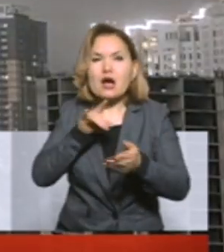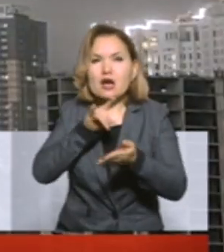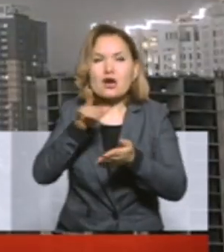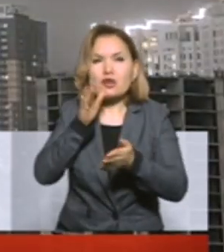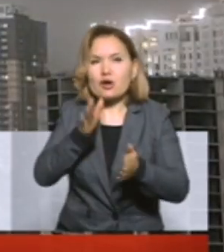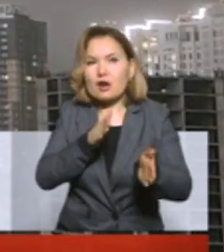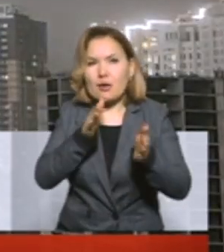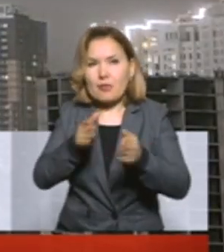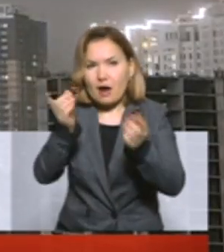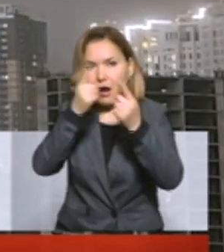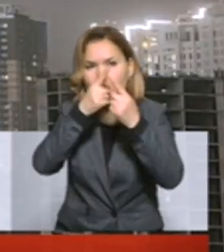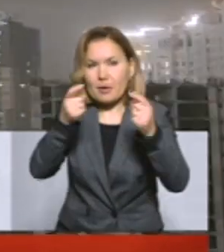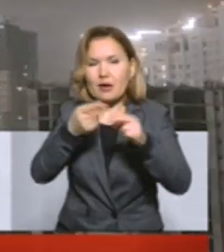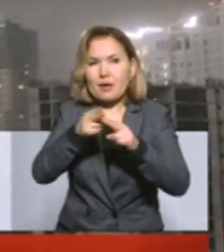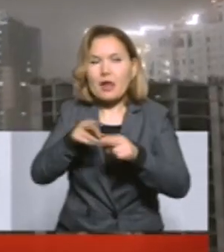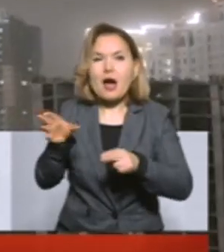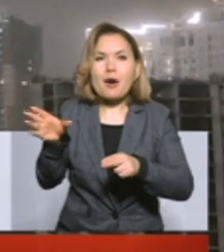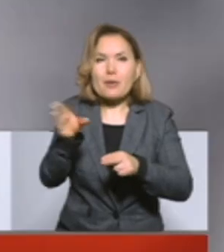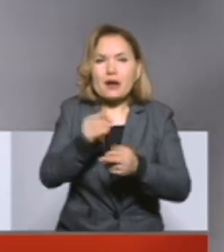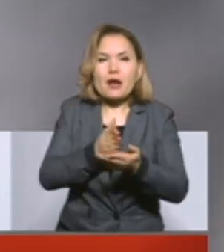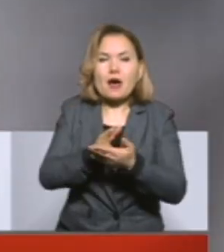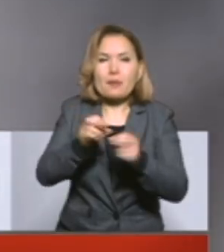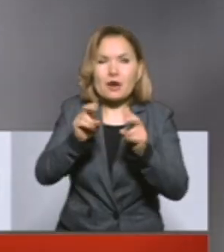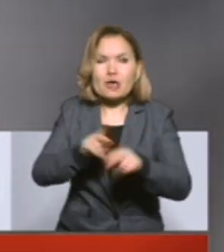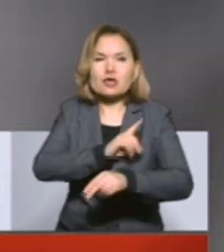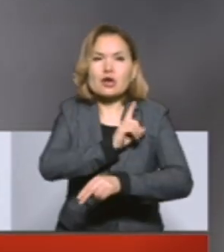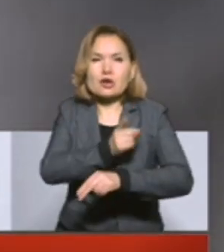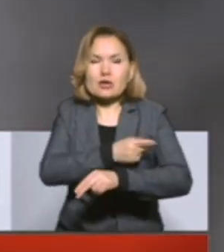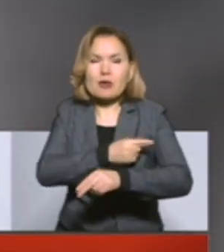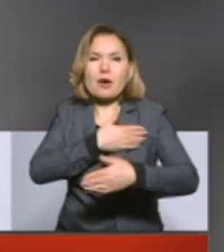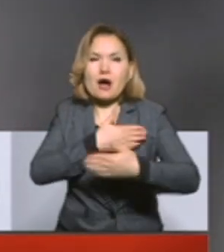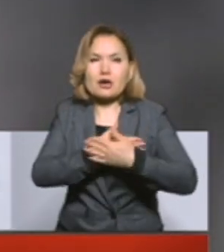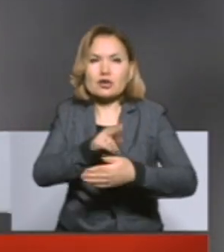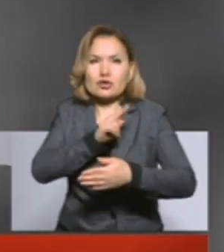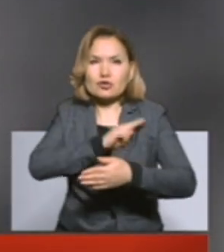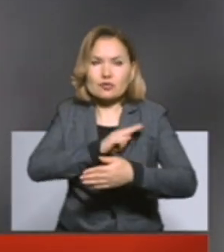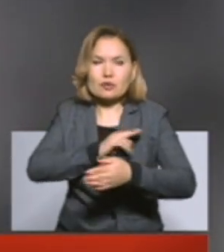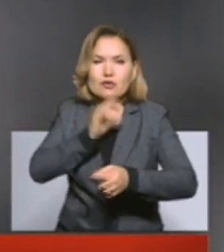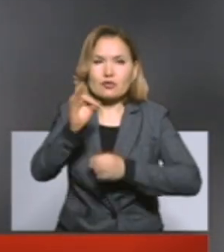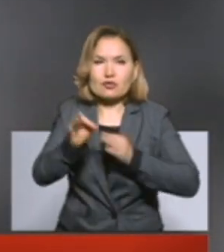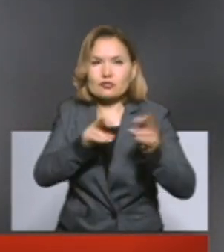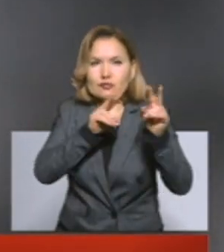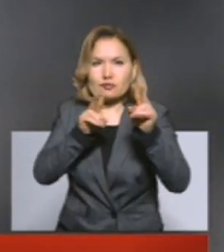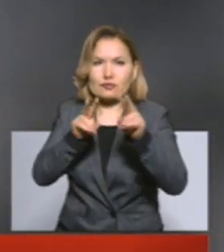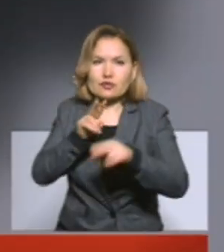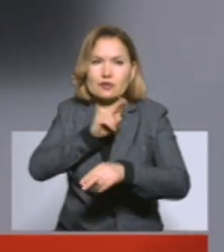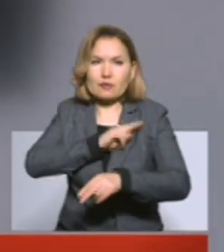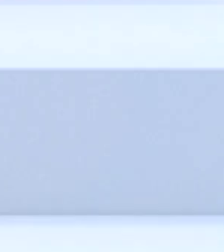кешіктіріліп жатқан хабарлады. Барлық қызметтер күшейтілген режимде жұмыс істеуге көшті.